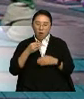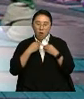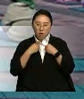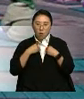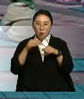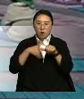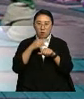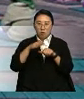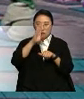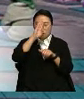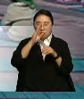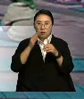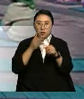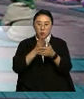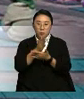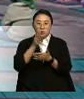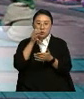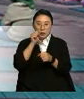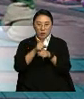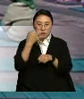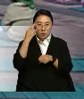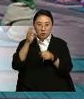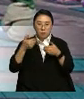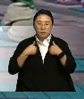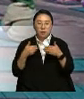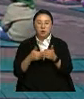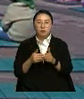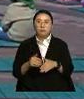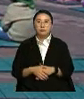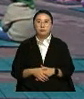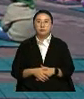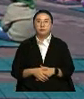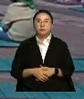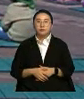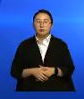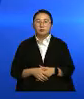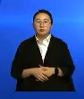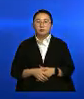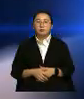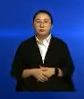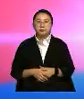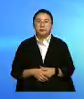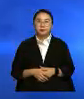환경성 질환 분야에서 전문성을 인정받았습니다. 보도에 김정필 기자입니다.